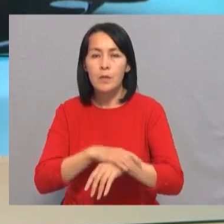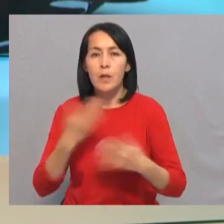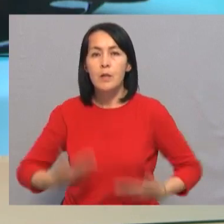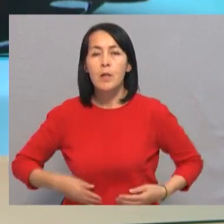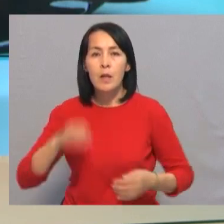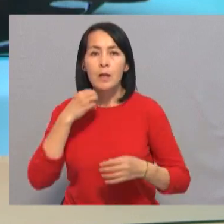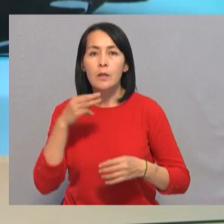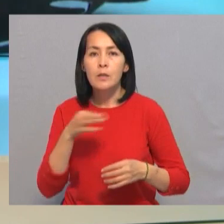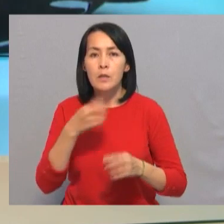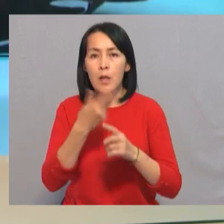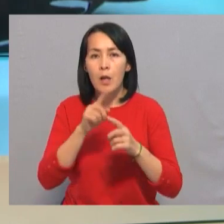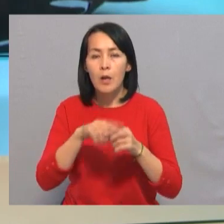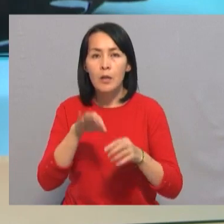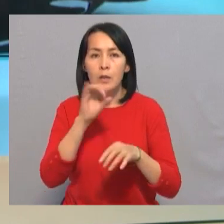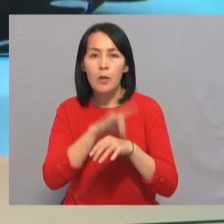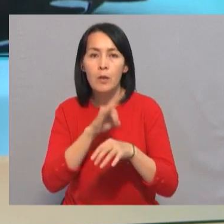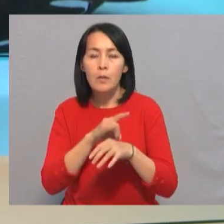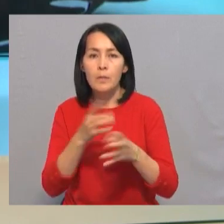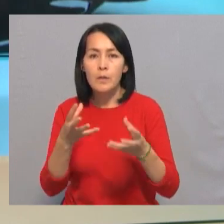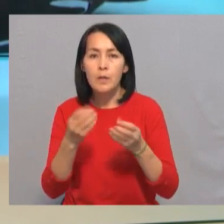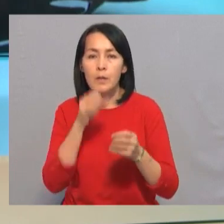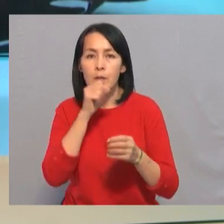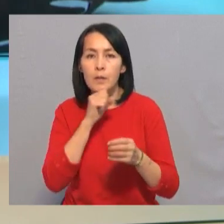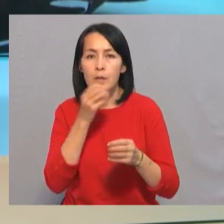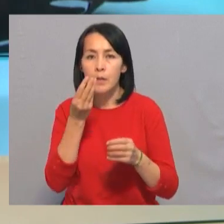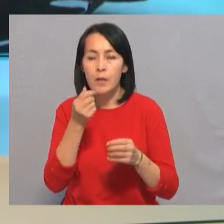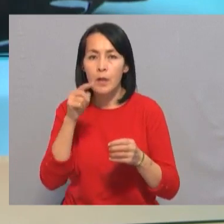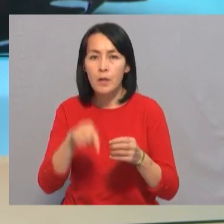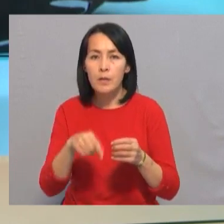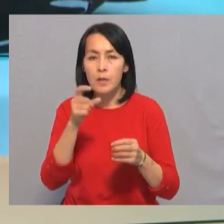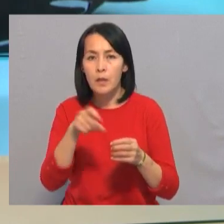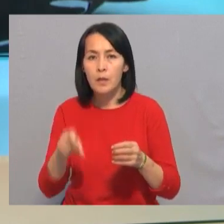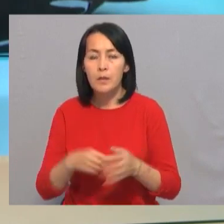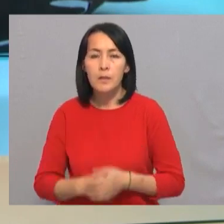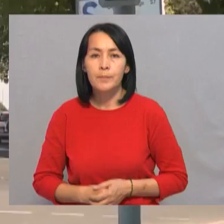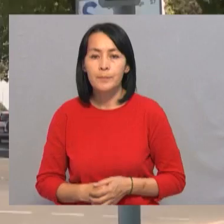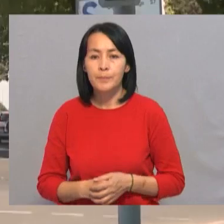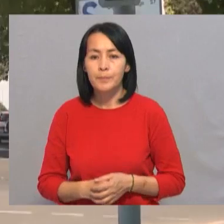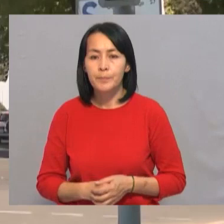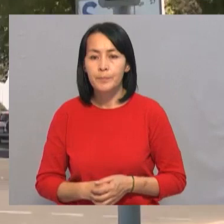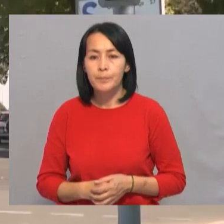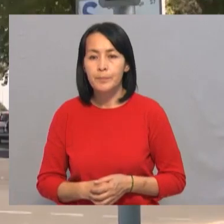жителя Туркестанской области, который путем обмана завладел денежными средствами горожанина.